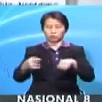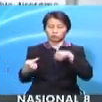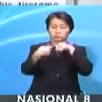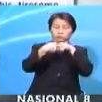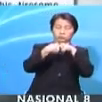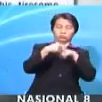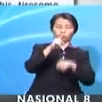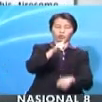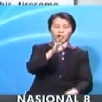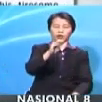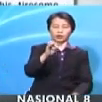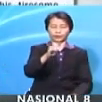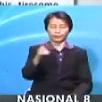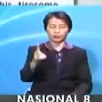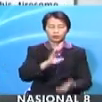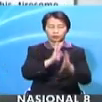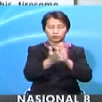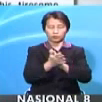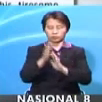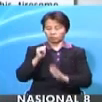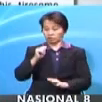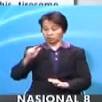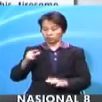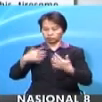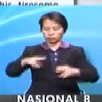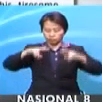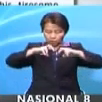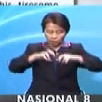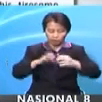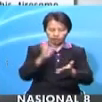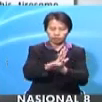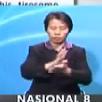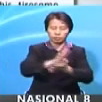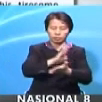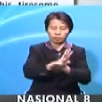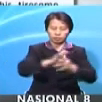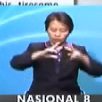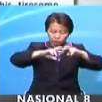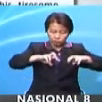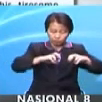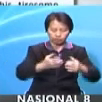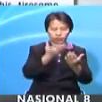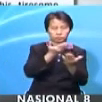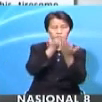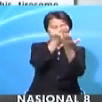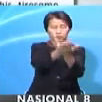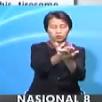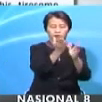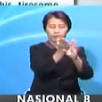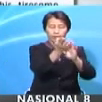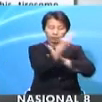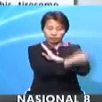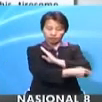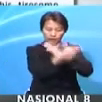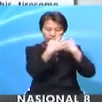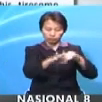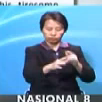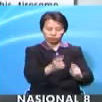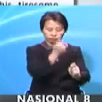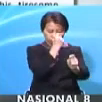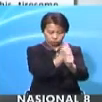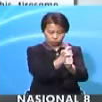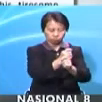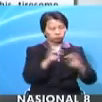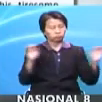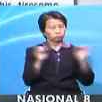one MTB oleh itu jabatan perempuan negara telah mengkaji semula kertas sesatan dan cadangan oleh bank negara dan telah menetapkan